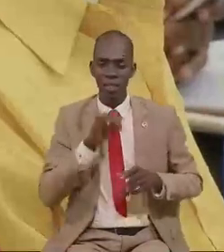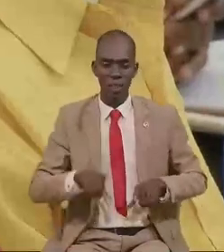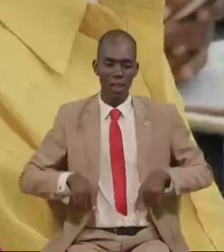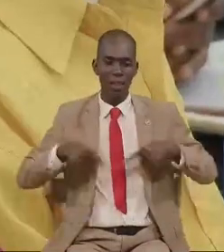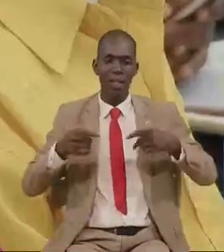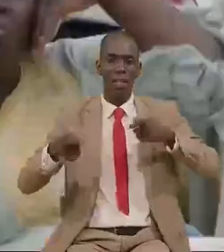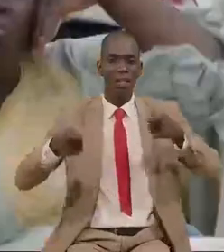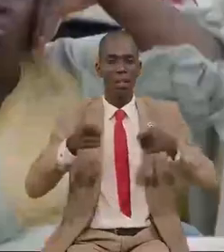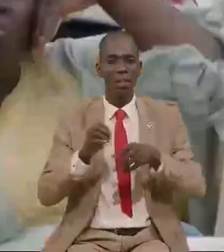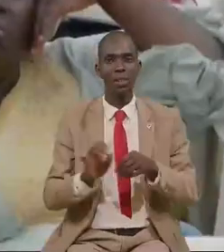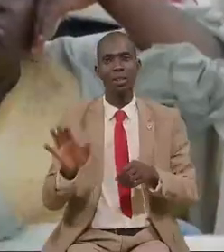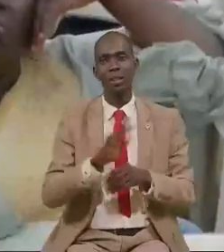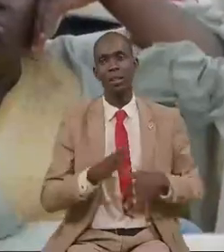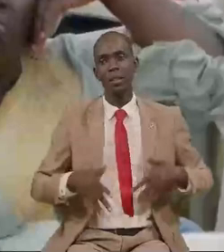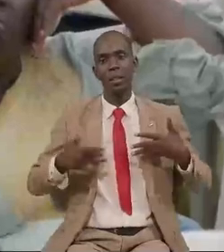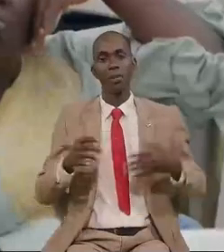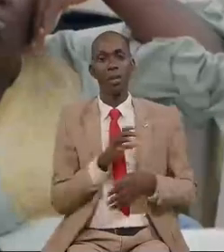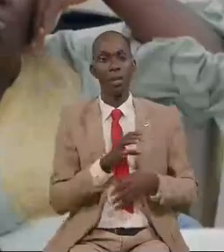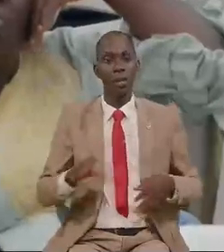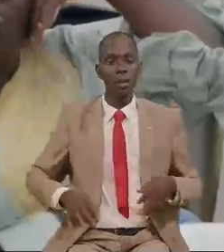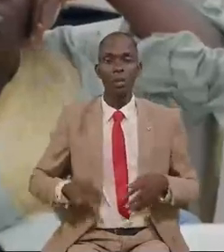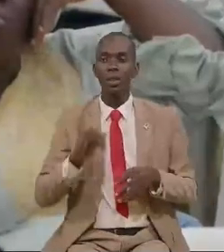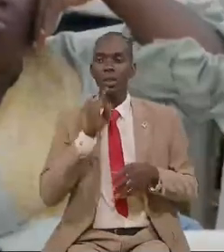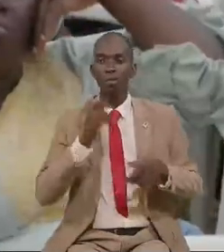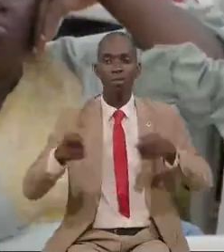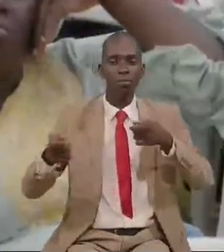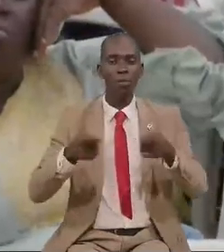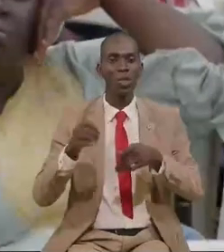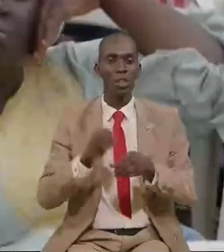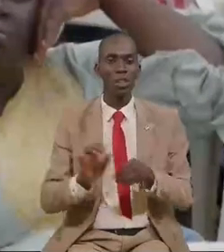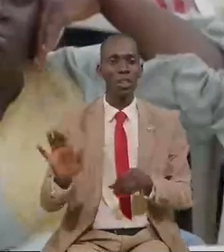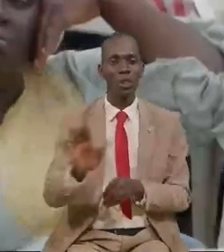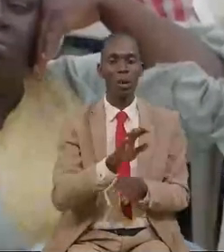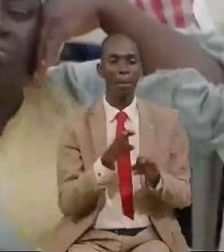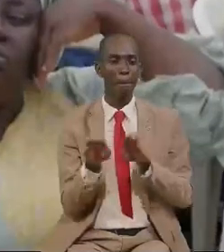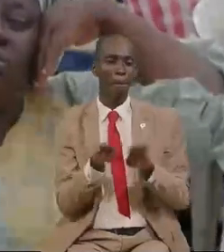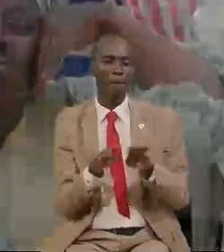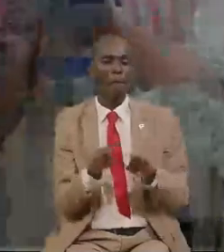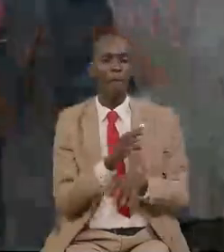Règne dans son caractère. Christ règne dans son comportement.